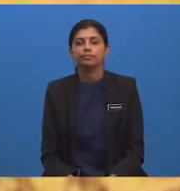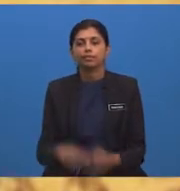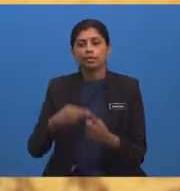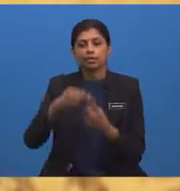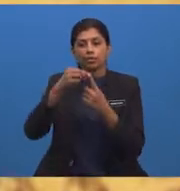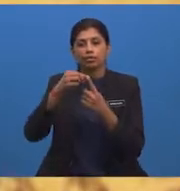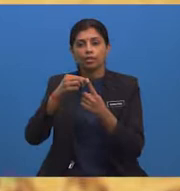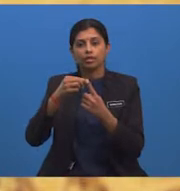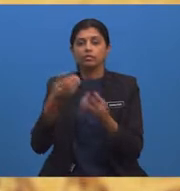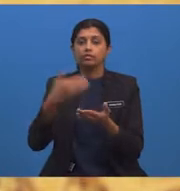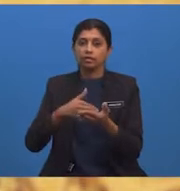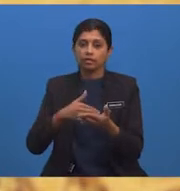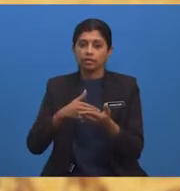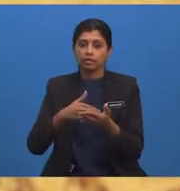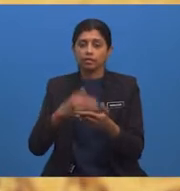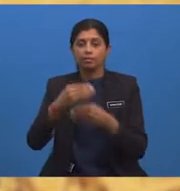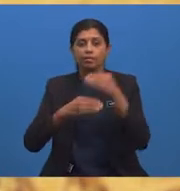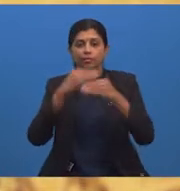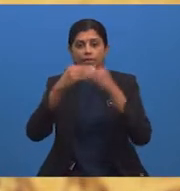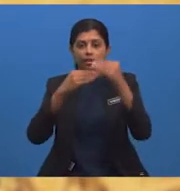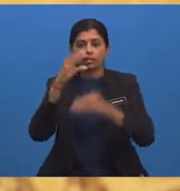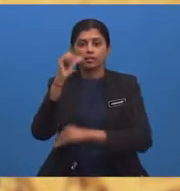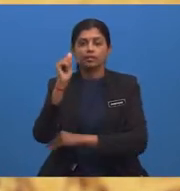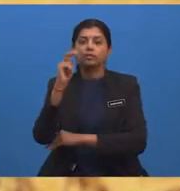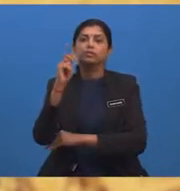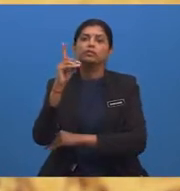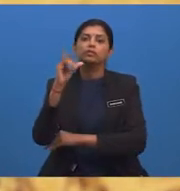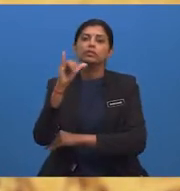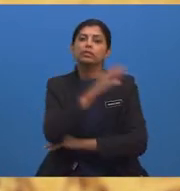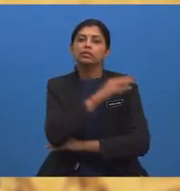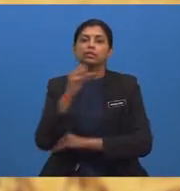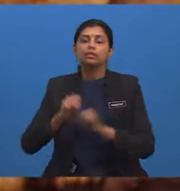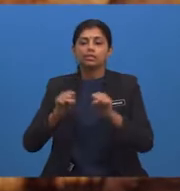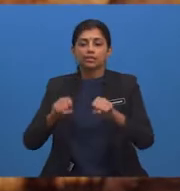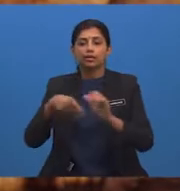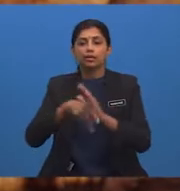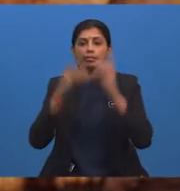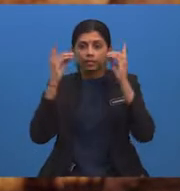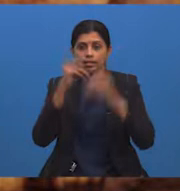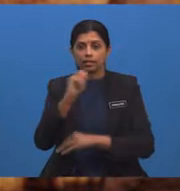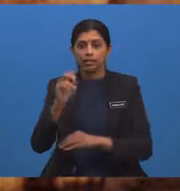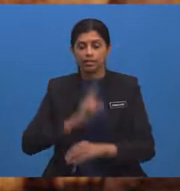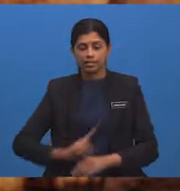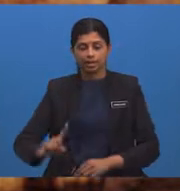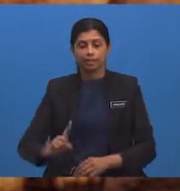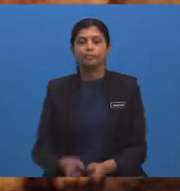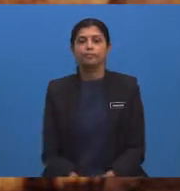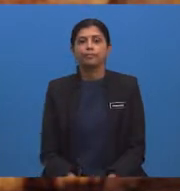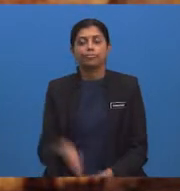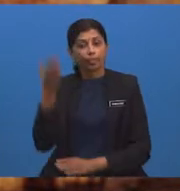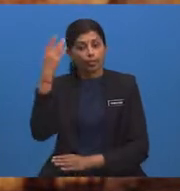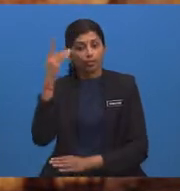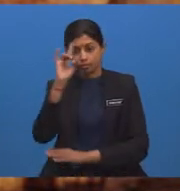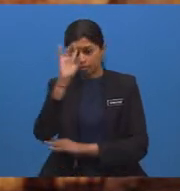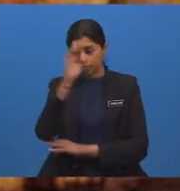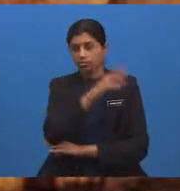Keunikan yang seterusnya adalah pembinaan candi dan sistem pendidikan Islam. Semasa pengaruh agama Hindu dan